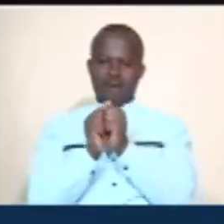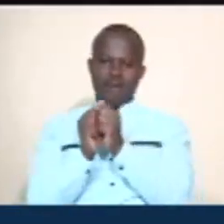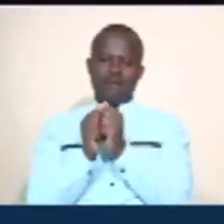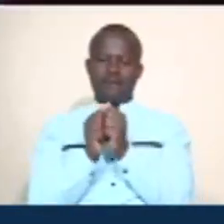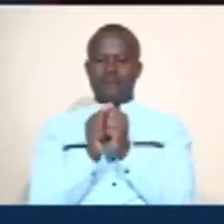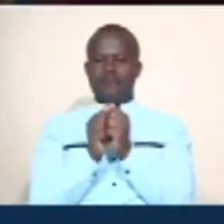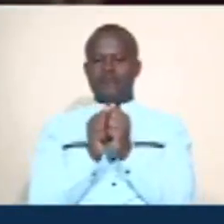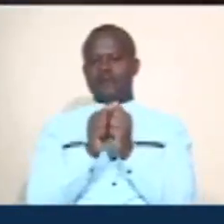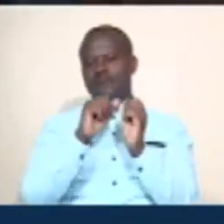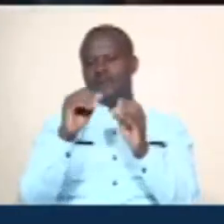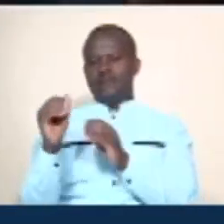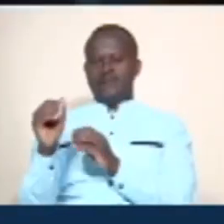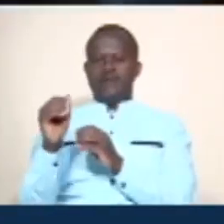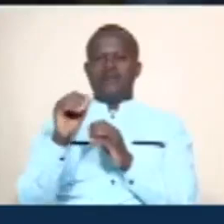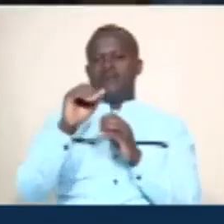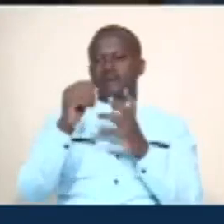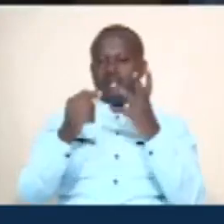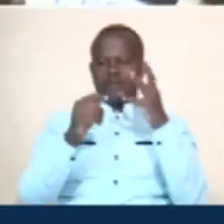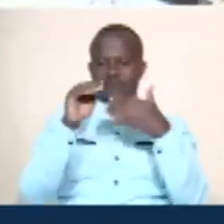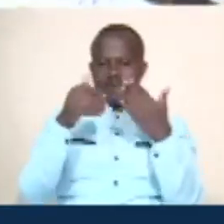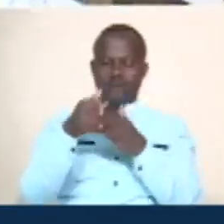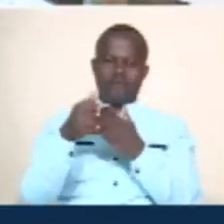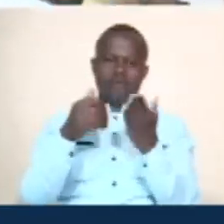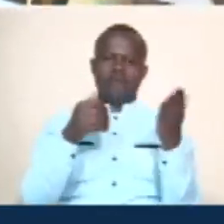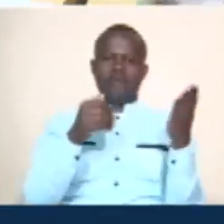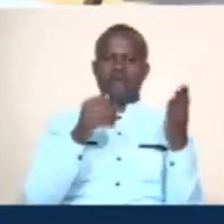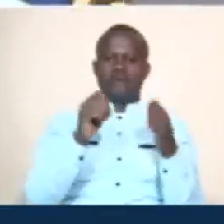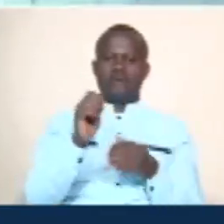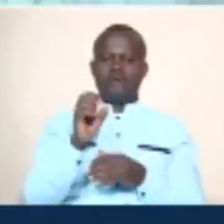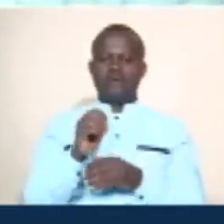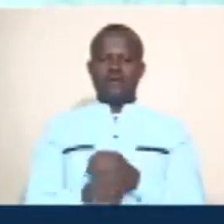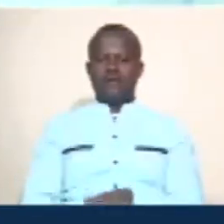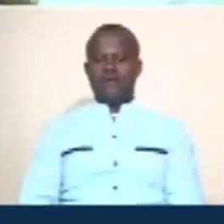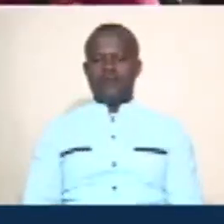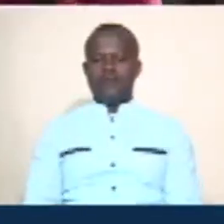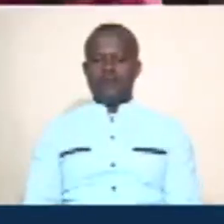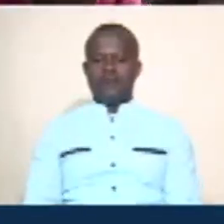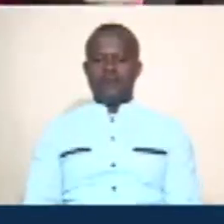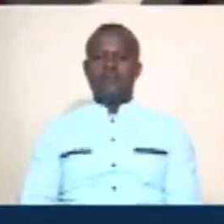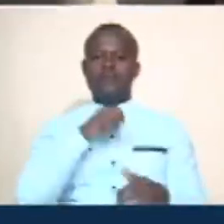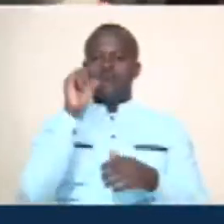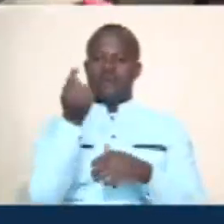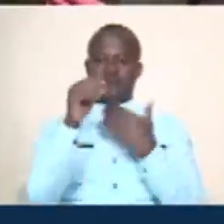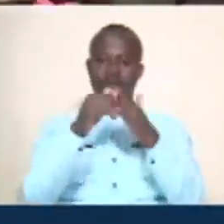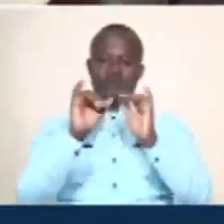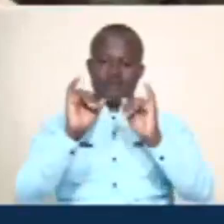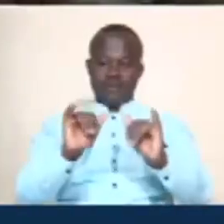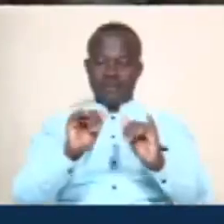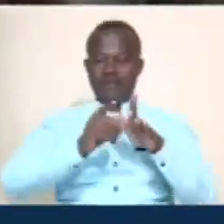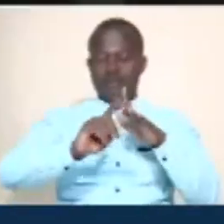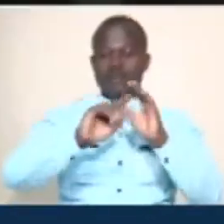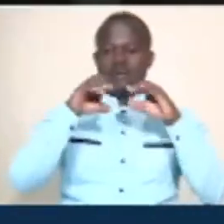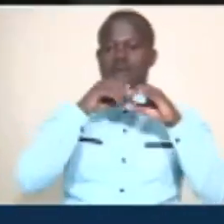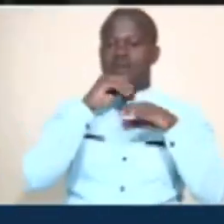Moussousou. Biso tozo sengande, droit na biso, tozo nga muka na biso, tole mbi, trop c'est trop. Na nomu siga ye, zi mwonzi zaba